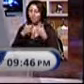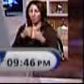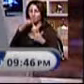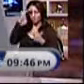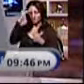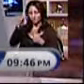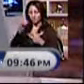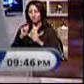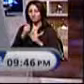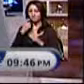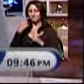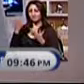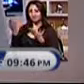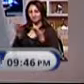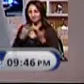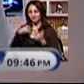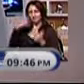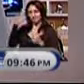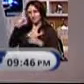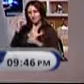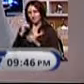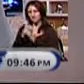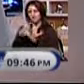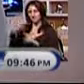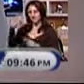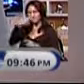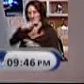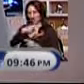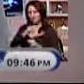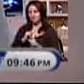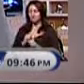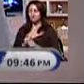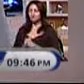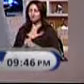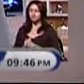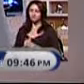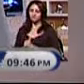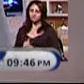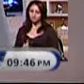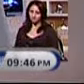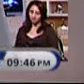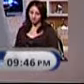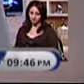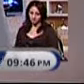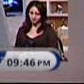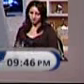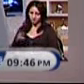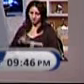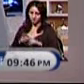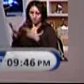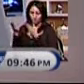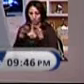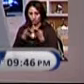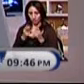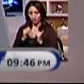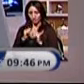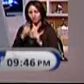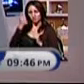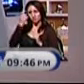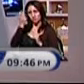جدا. اشكرك جدا شرفتنا وانا سعيد جدا بهذا اللقاء. بعد الفاصل يعني ايضا يعني اراء